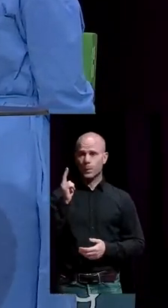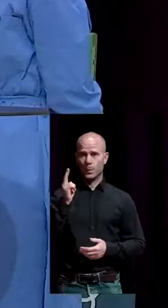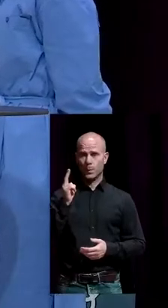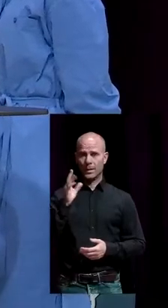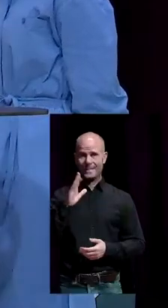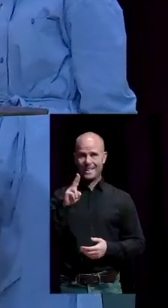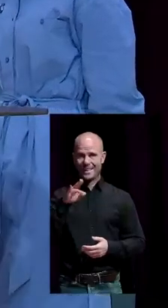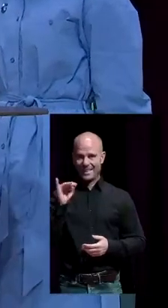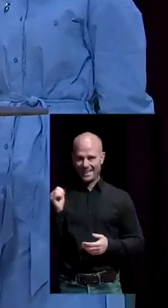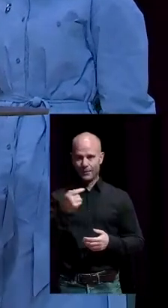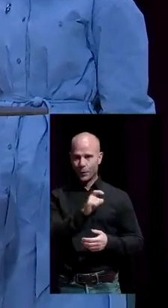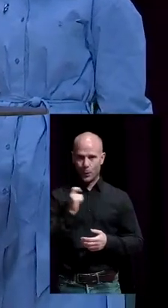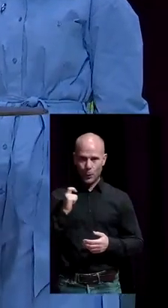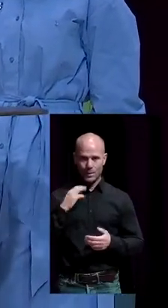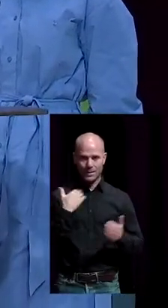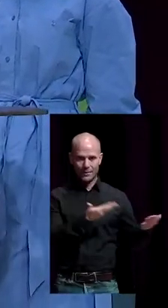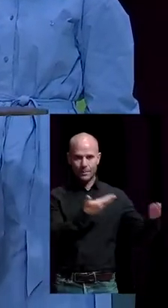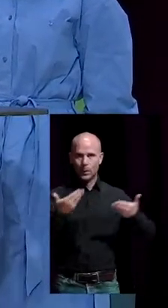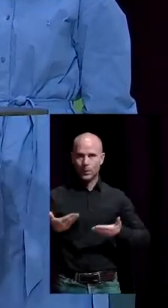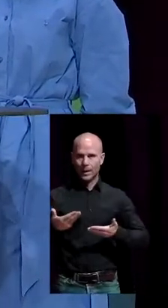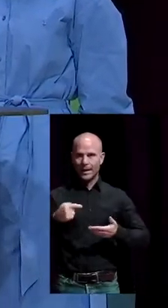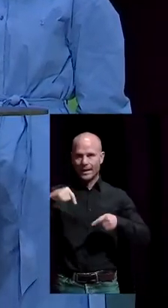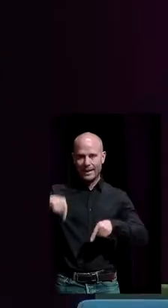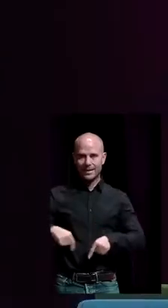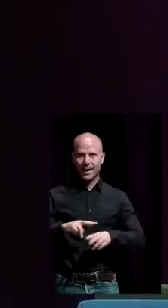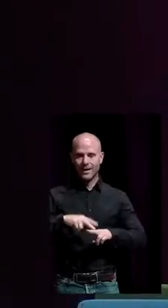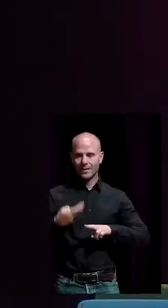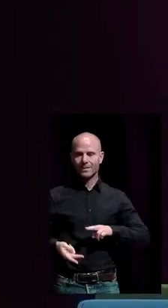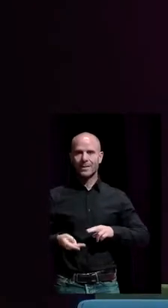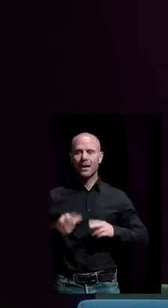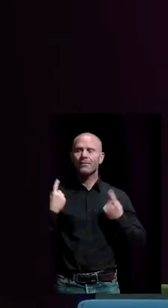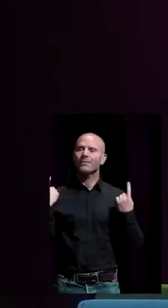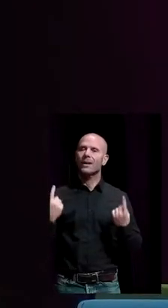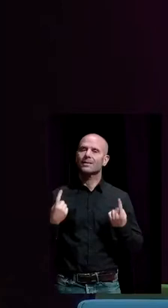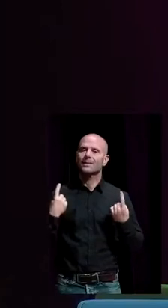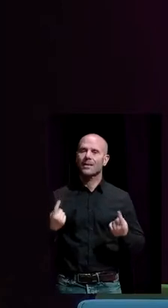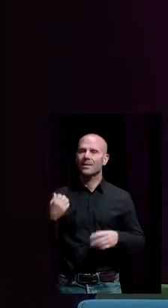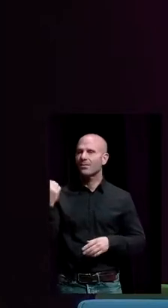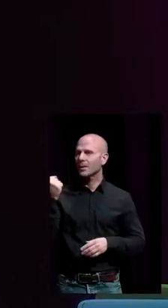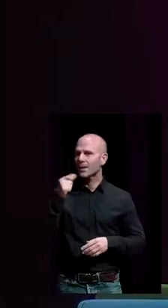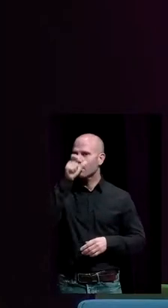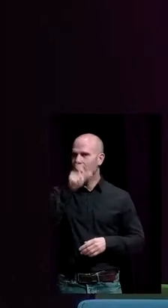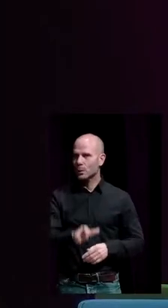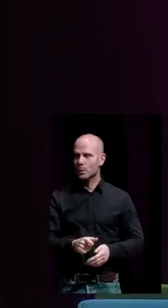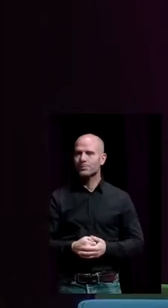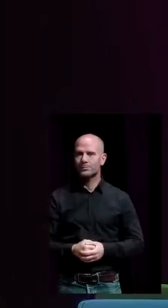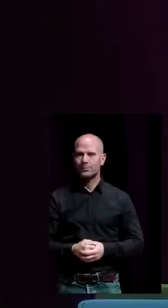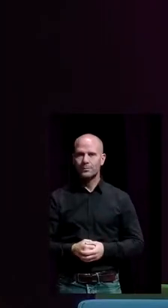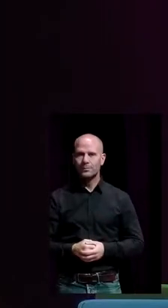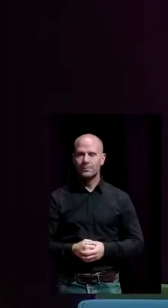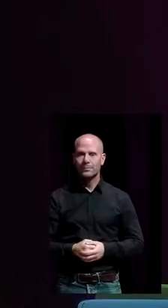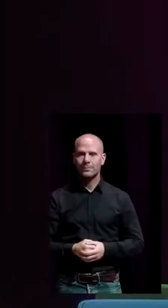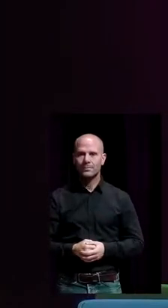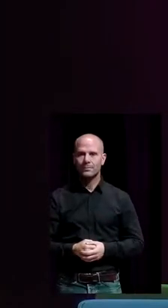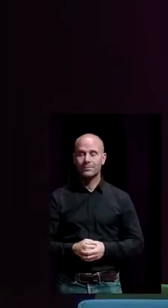Jenny, för oss att bjuda upp nästa fantastiskt viktiga person. Och vi har